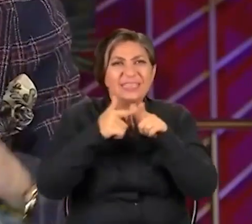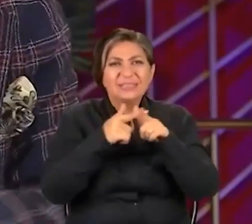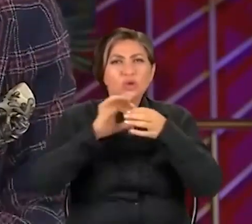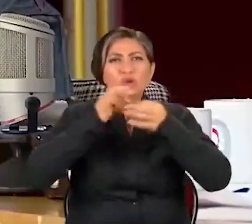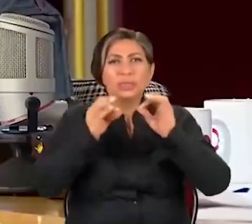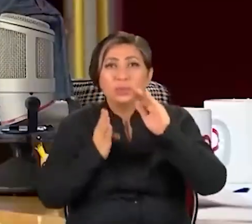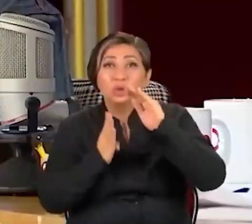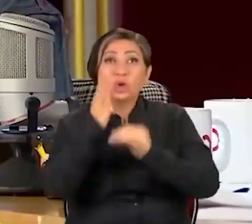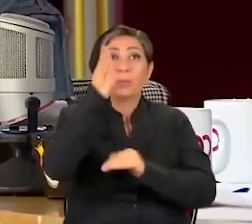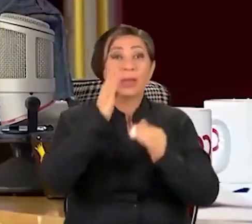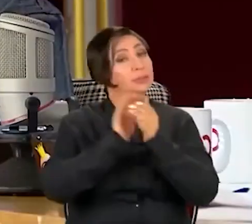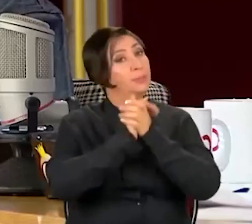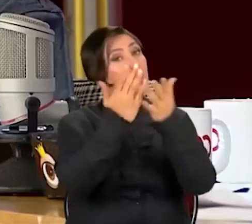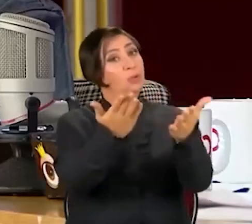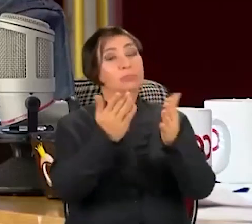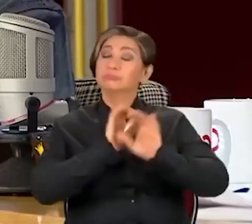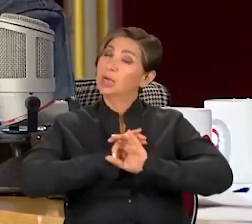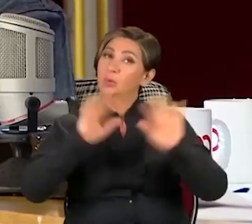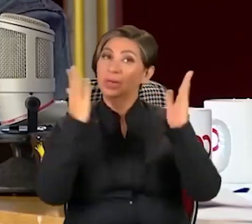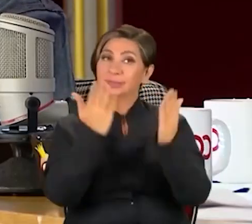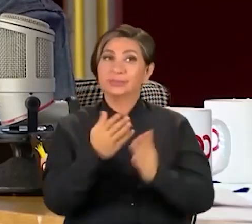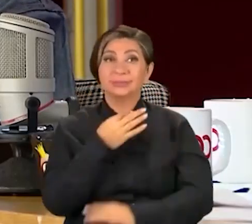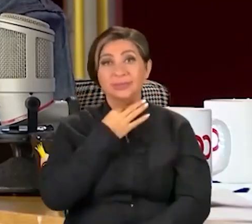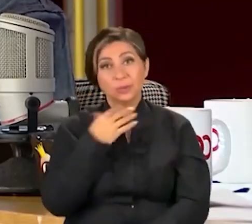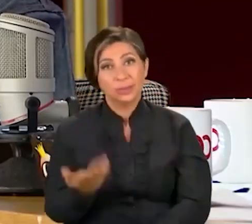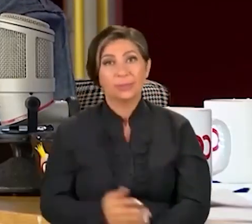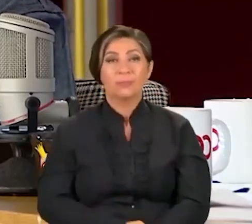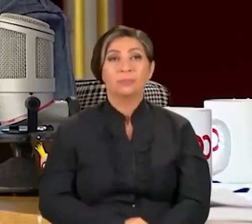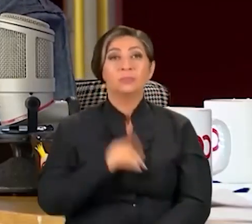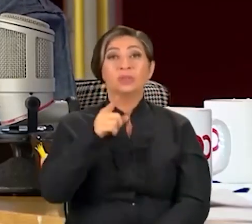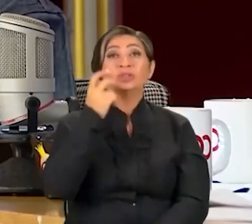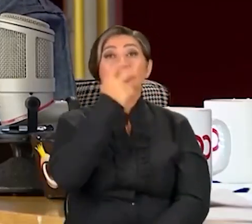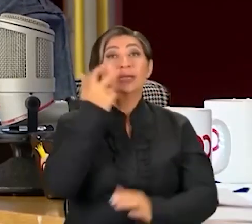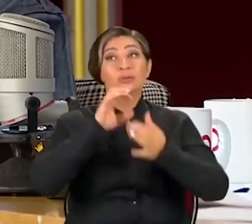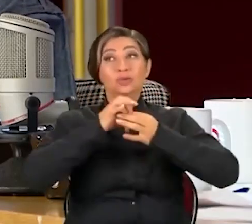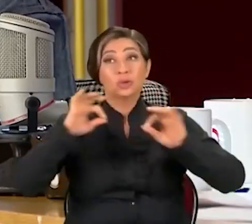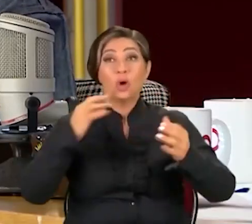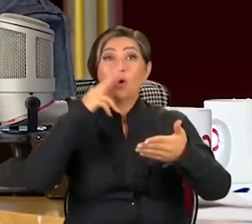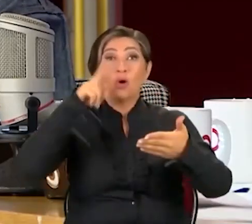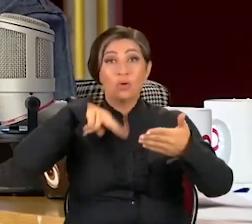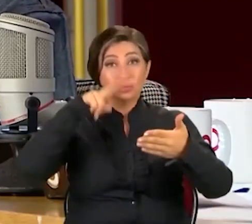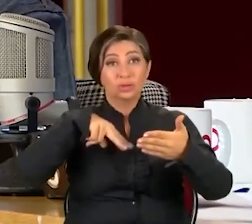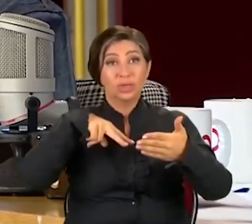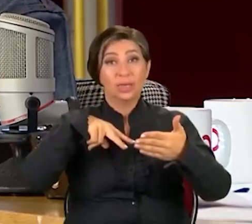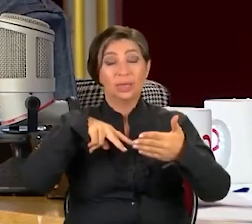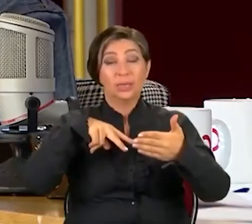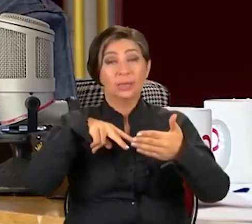sözleri sokabilmek. Tebrik ediyorum. Harikulades. Teşekkür ederim. Böyle şarkı sözlerini okuyunca